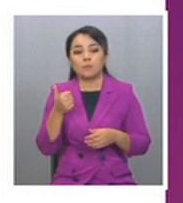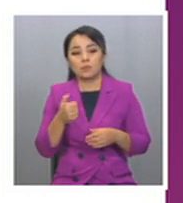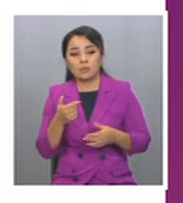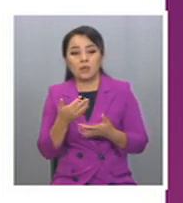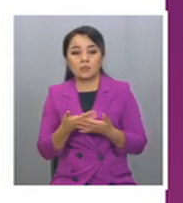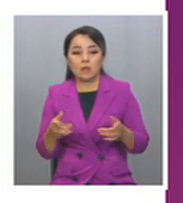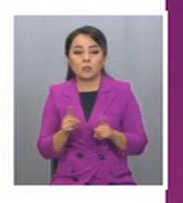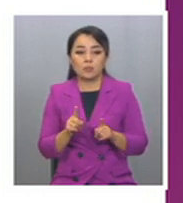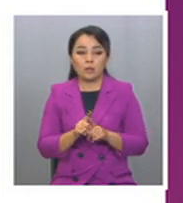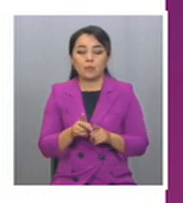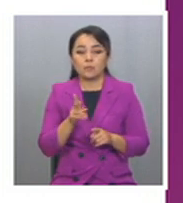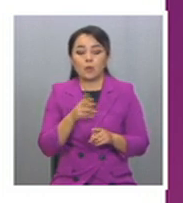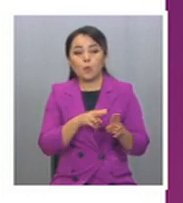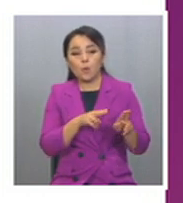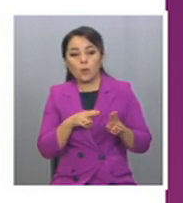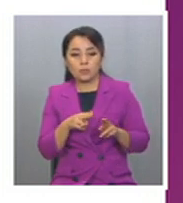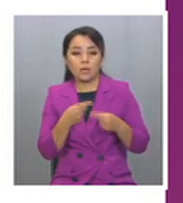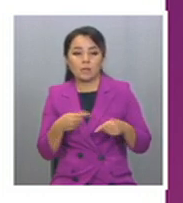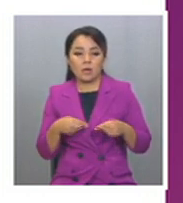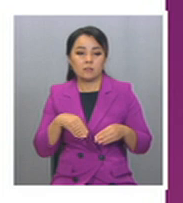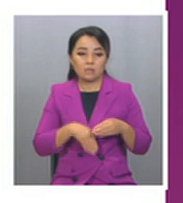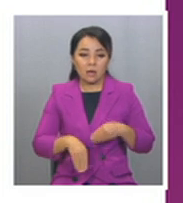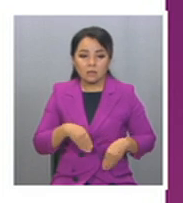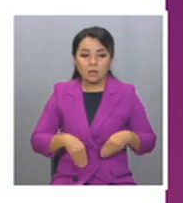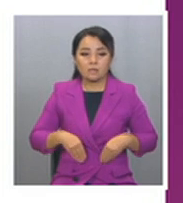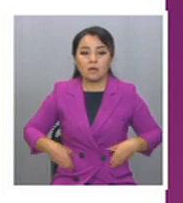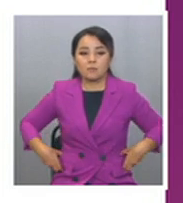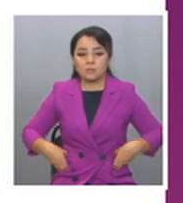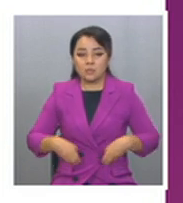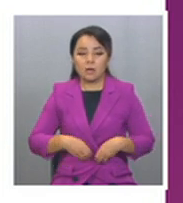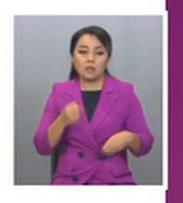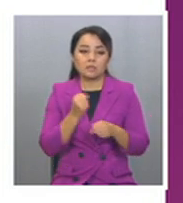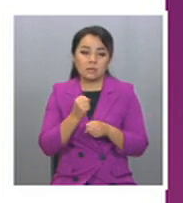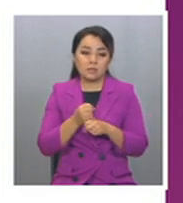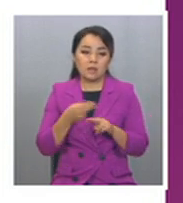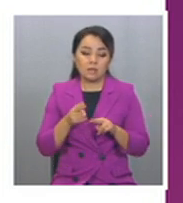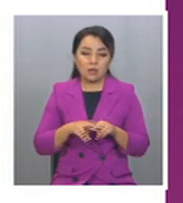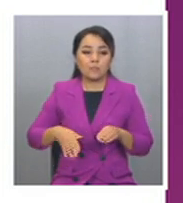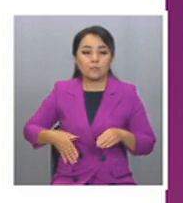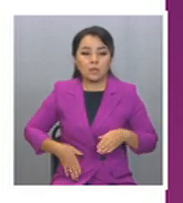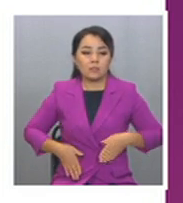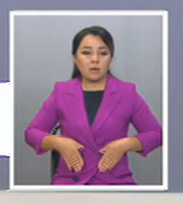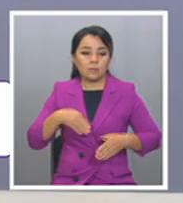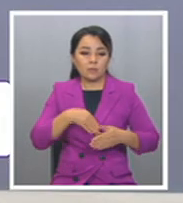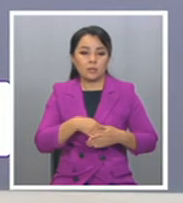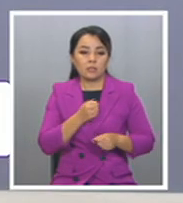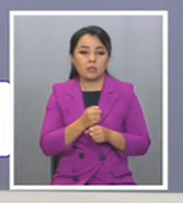бытыраның және оқтың оттықтарын салатын былғары қалта бекітілген деп жазған.